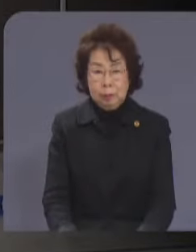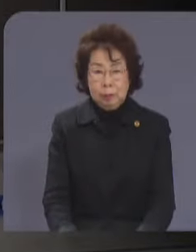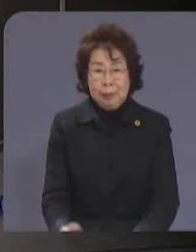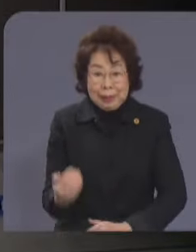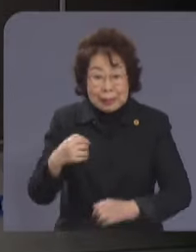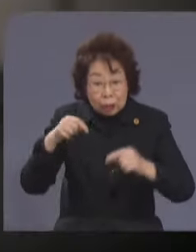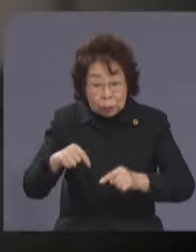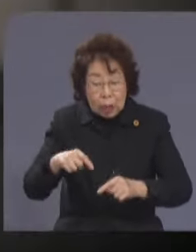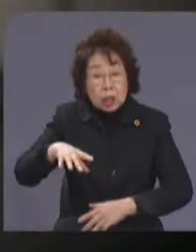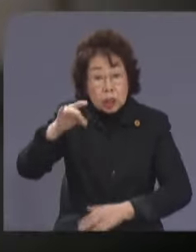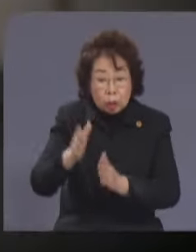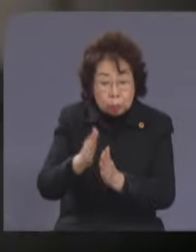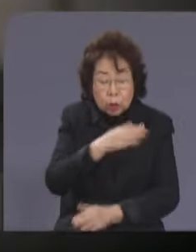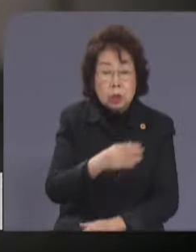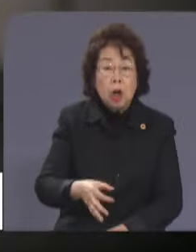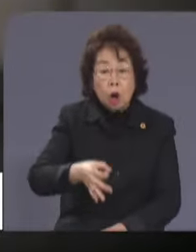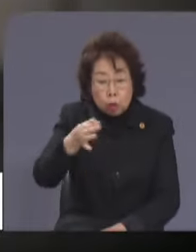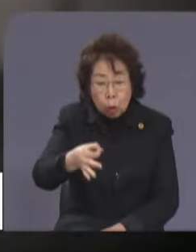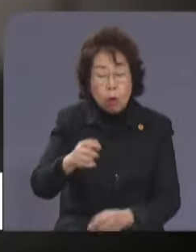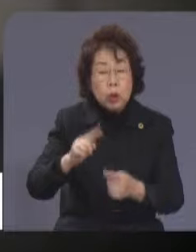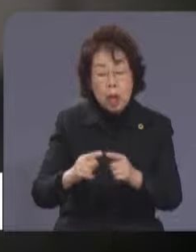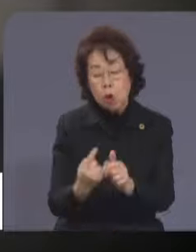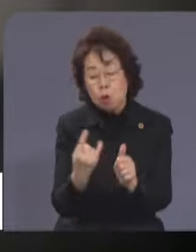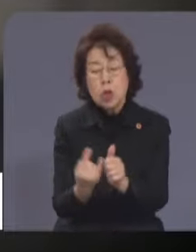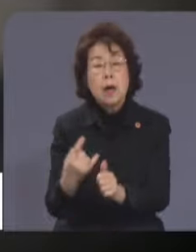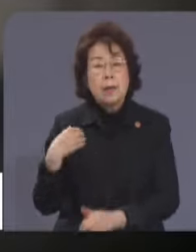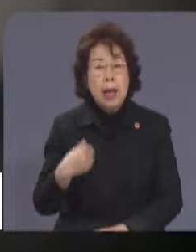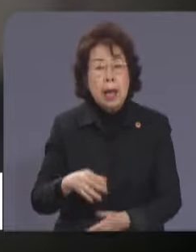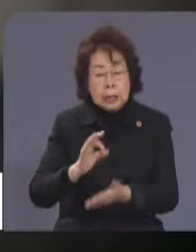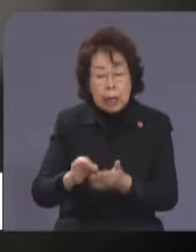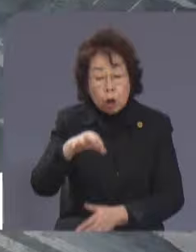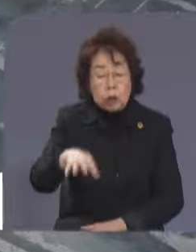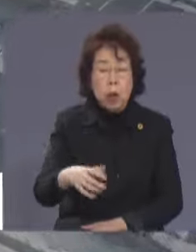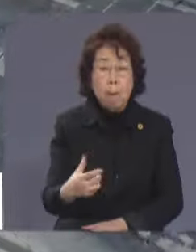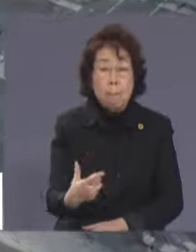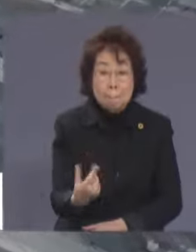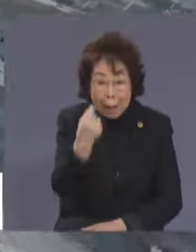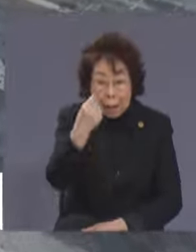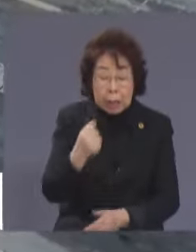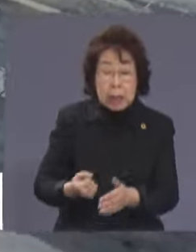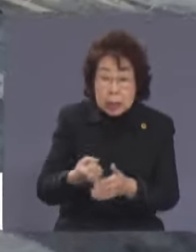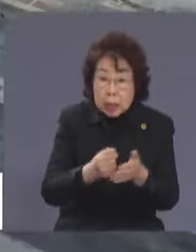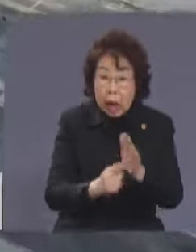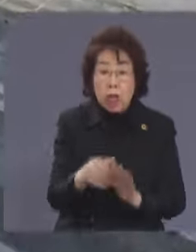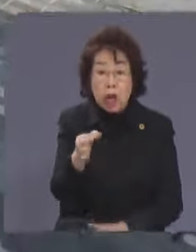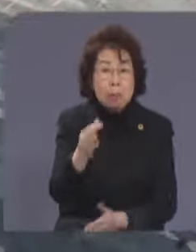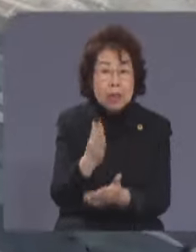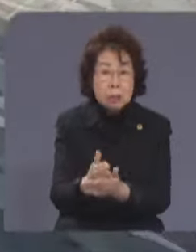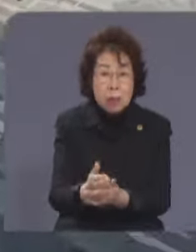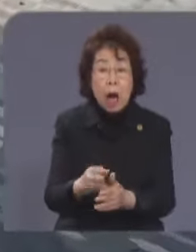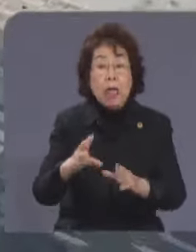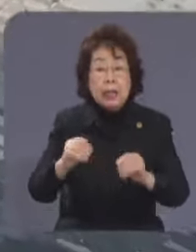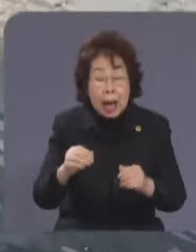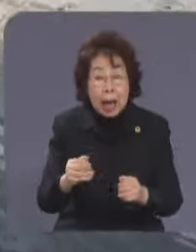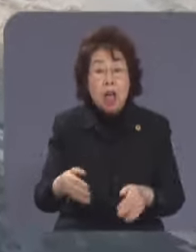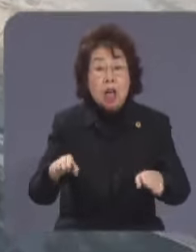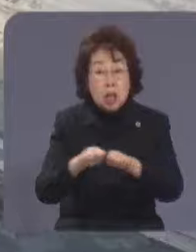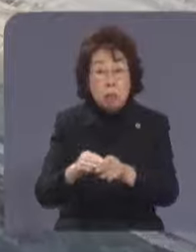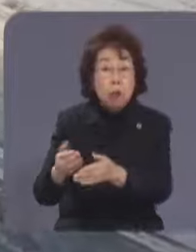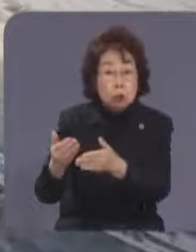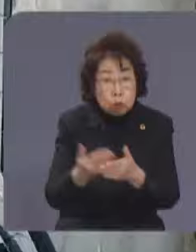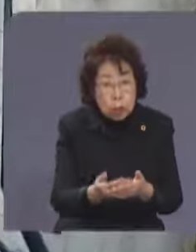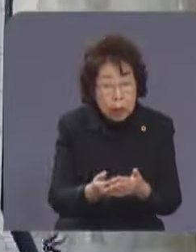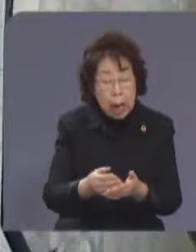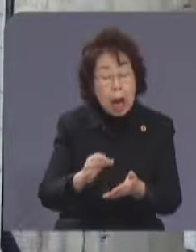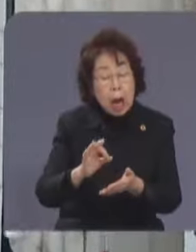사전 협상 초기부터 기금운용심의위원회가 사용처를 미리 정하고 현금 대신 토지나 건물 등으로 공공기여